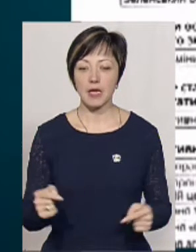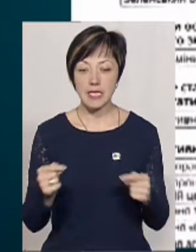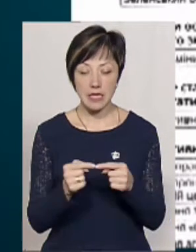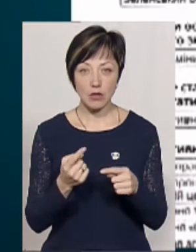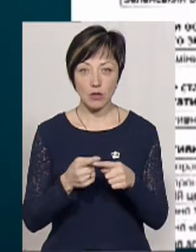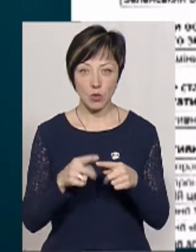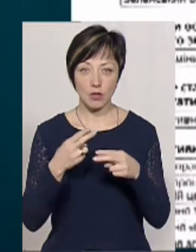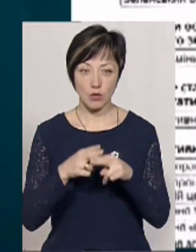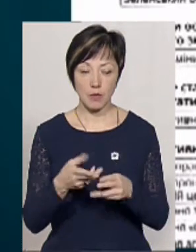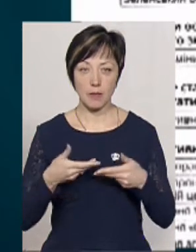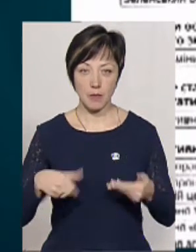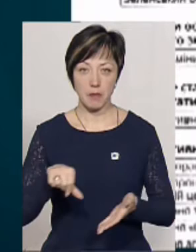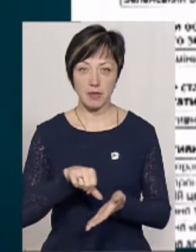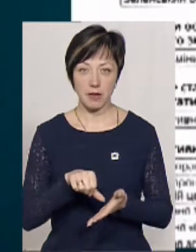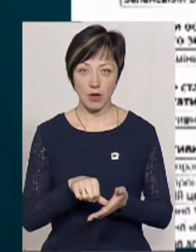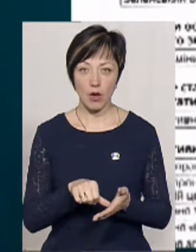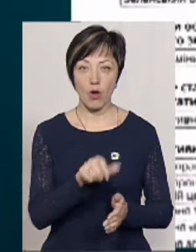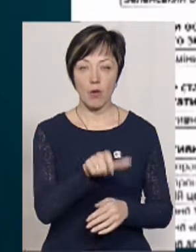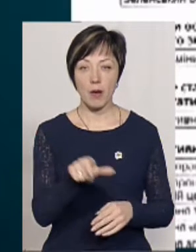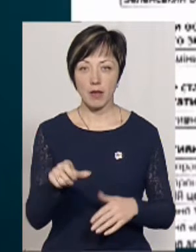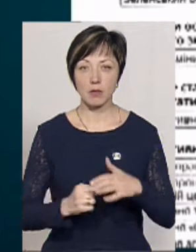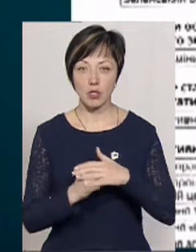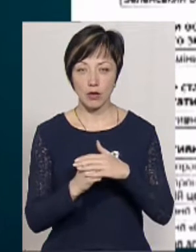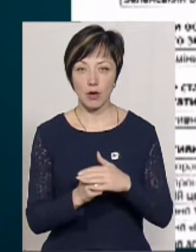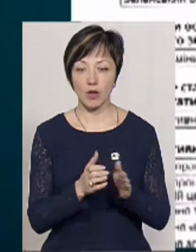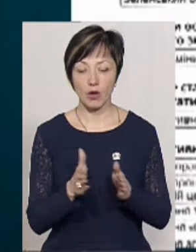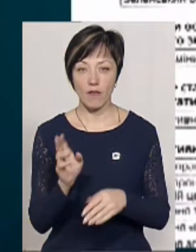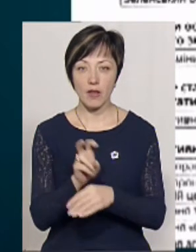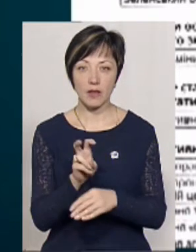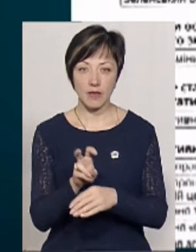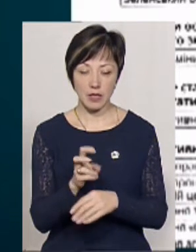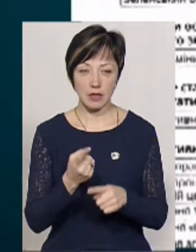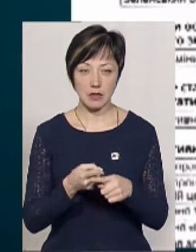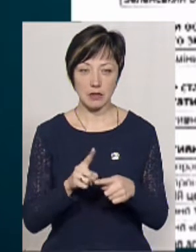згідно тої інструкції, тому що ми, як представники громадянської мережі «Опора», теж відвідали